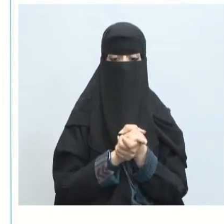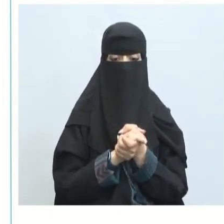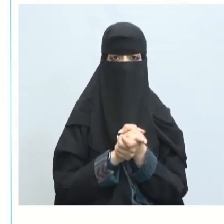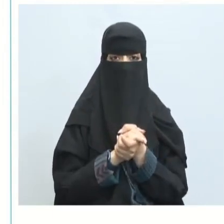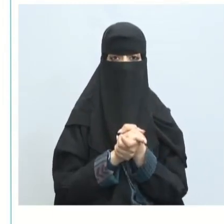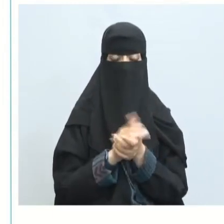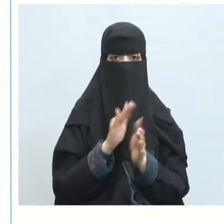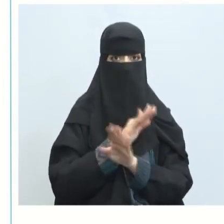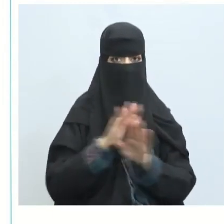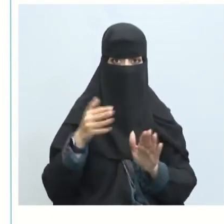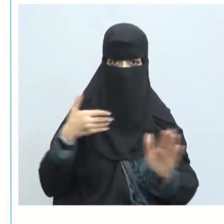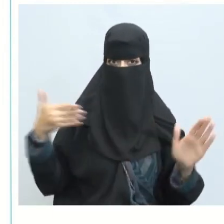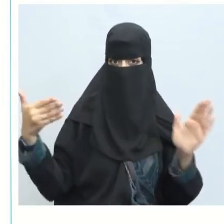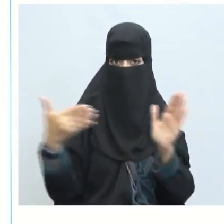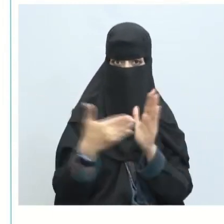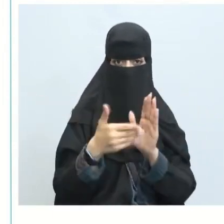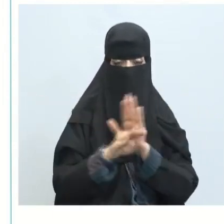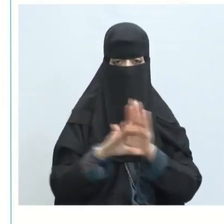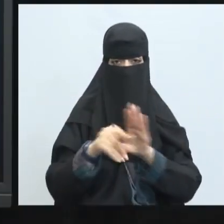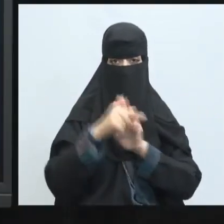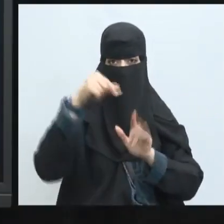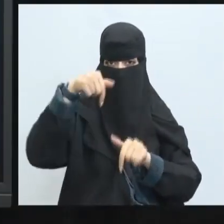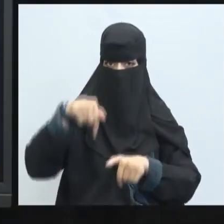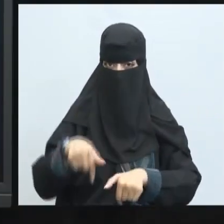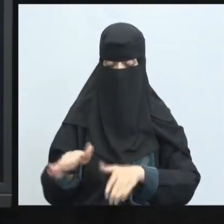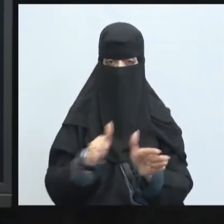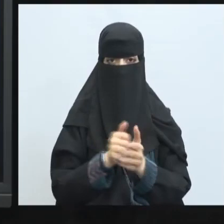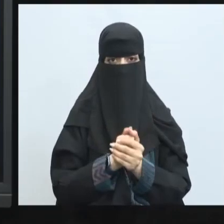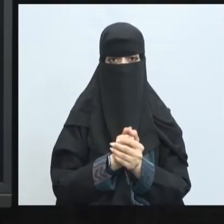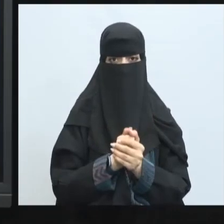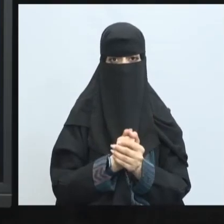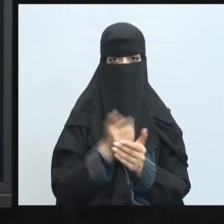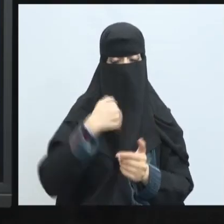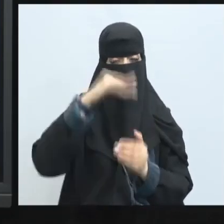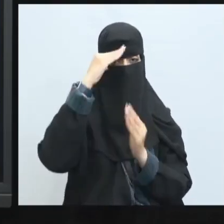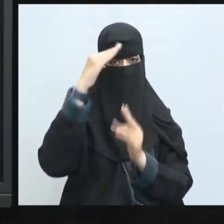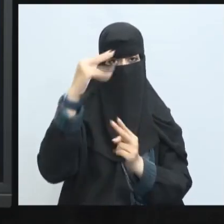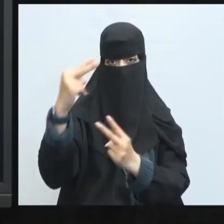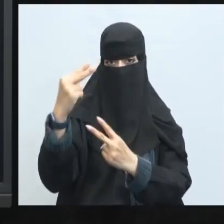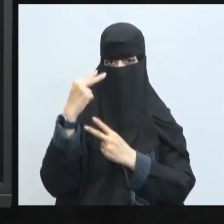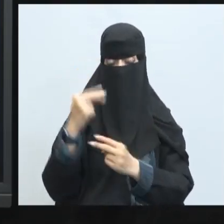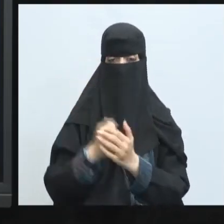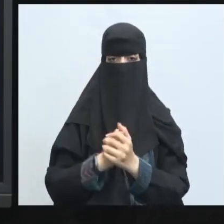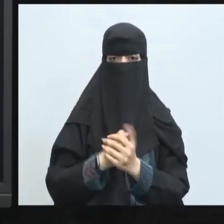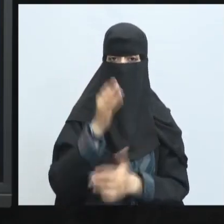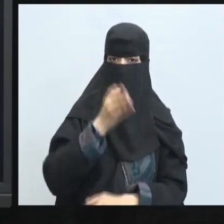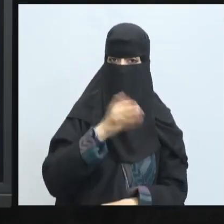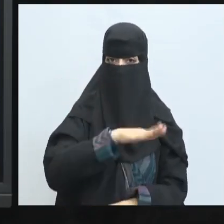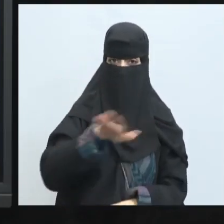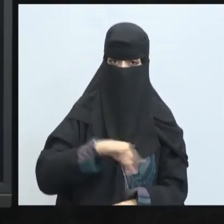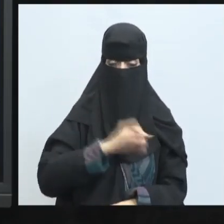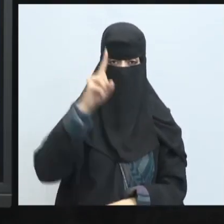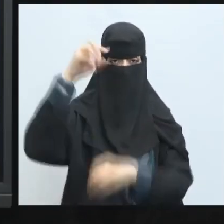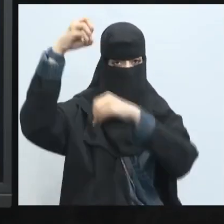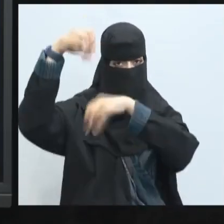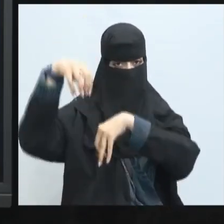الحديثه بهذا اعزائي الطلاب نكون انتهينا من درسنا لهذا اليوم شكرا لكم لحسن المتابعه والسلام عليكم